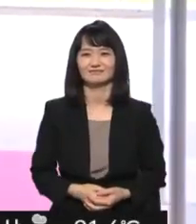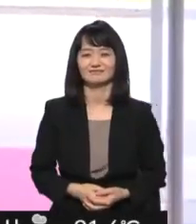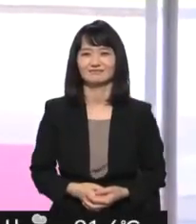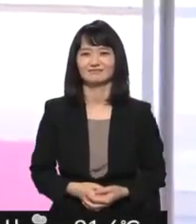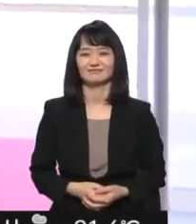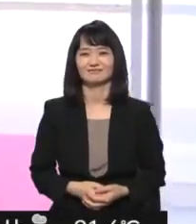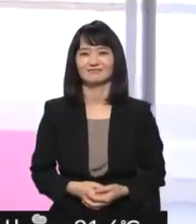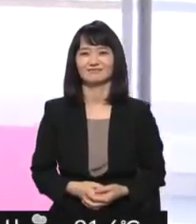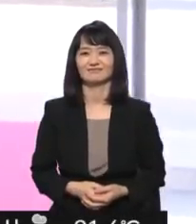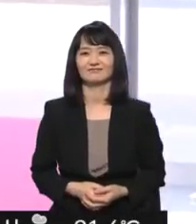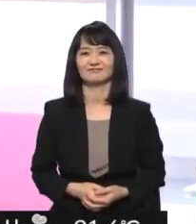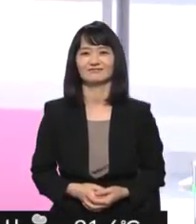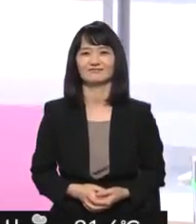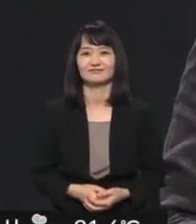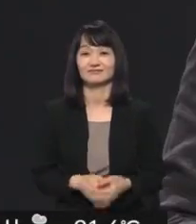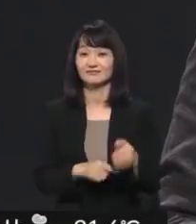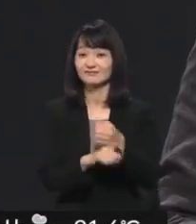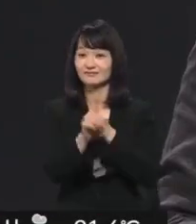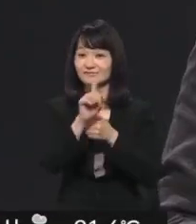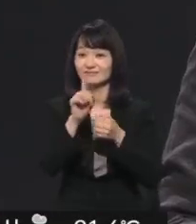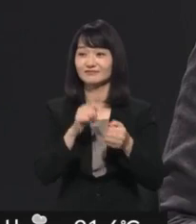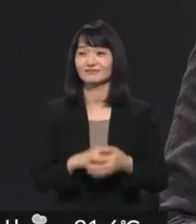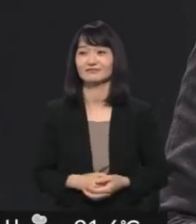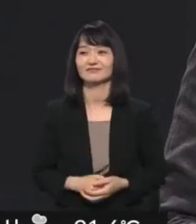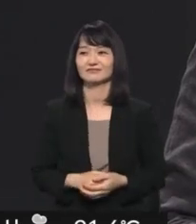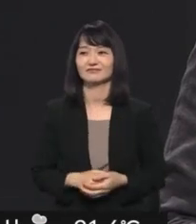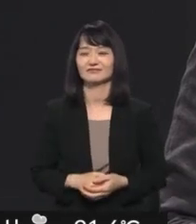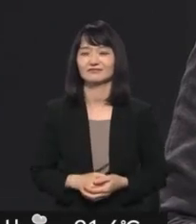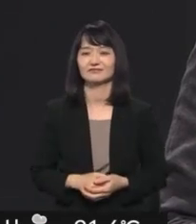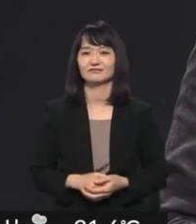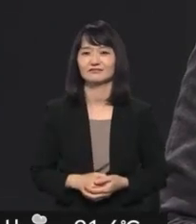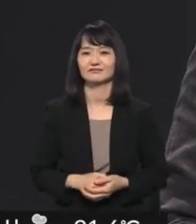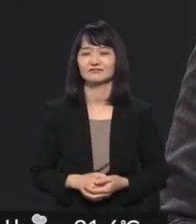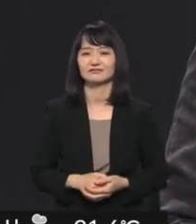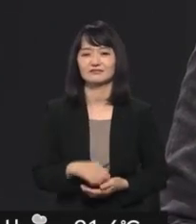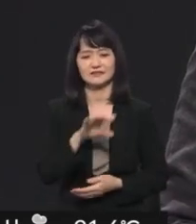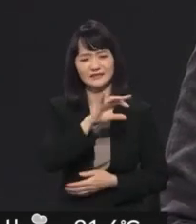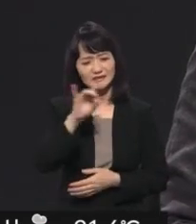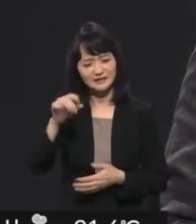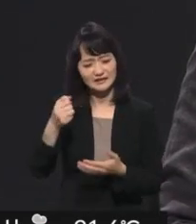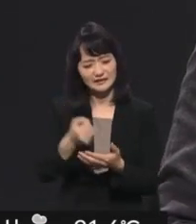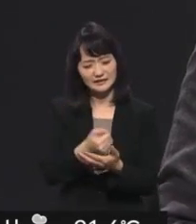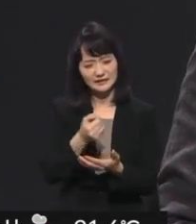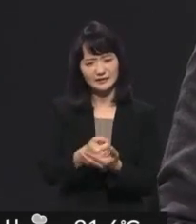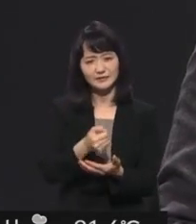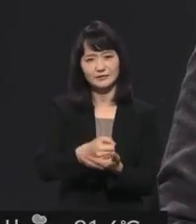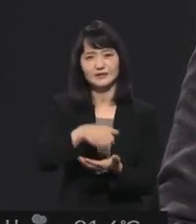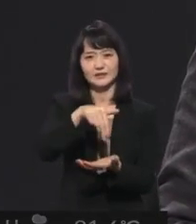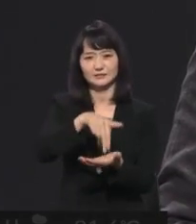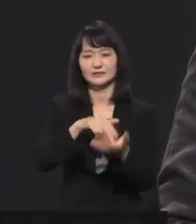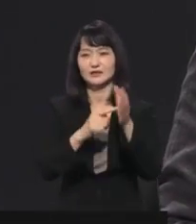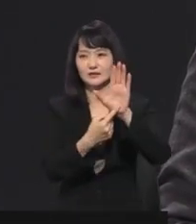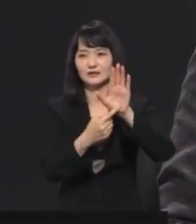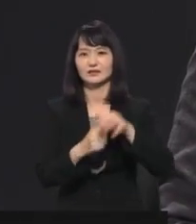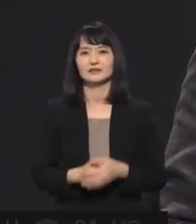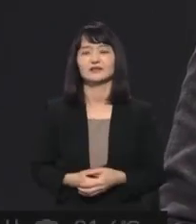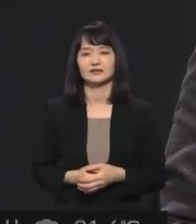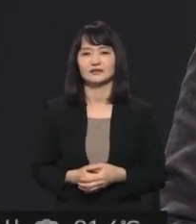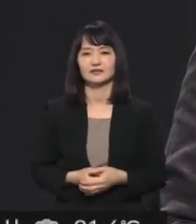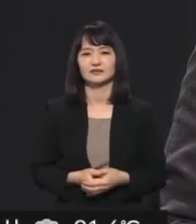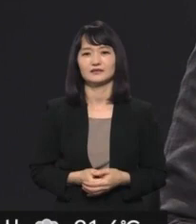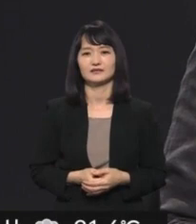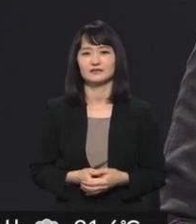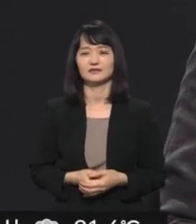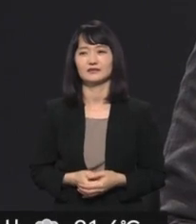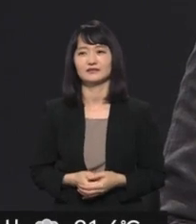독막로 신부는 그 심심한 사이에 표현한다 유감 표명 안에 논란 했었는데 뭐 시청자 분들 중에서 또한 짜서 죄송한데